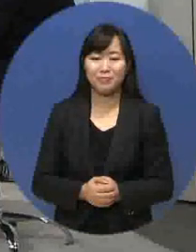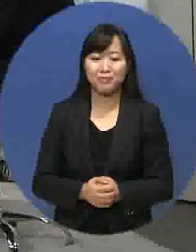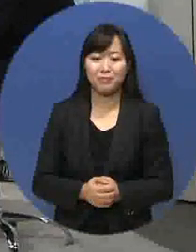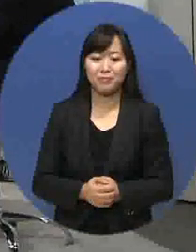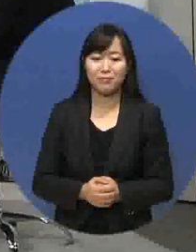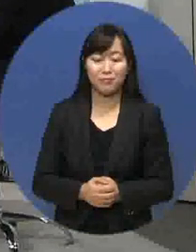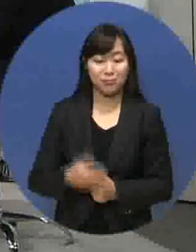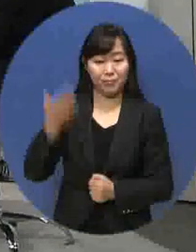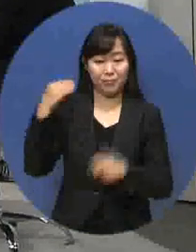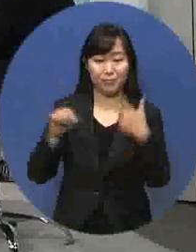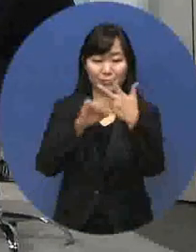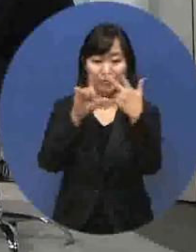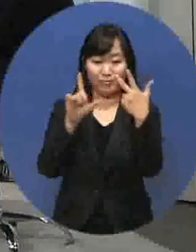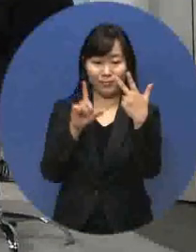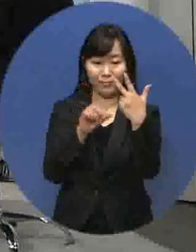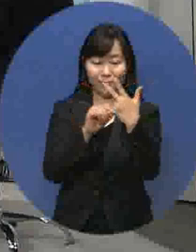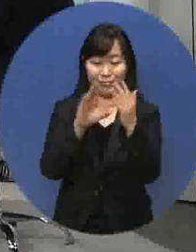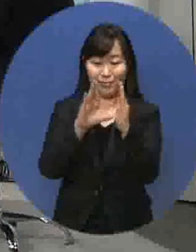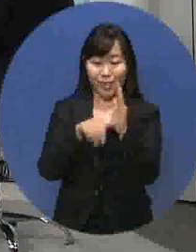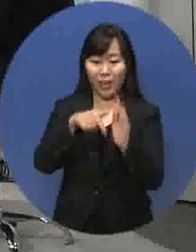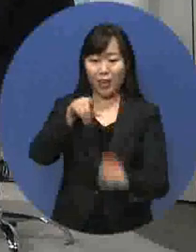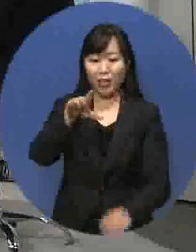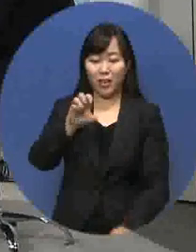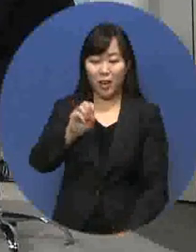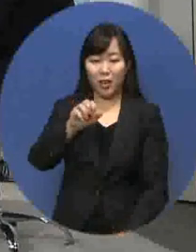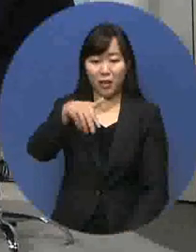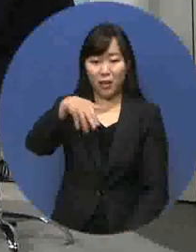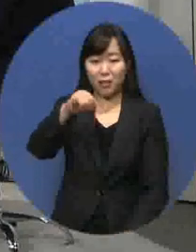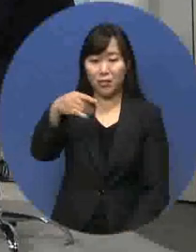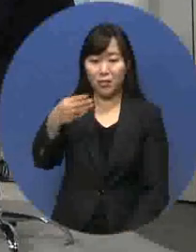지난 7월에 강철비를